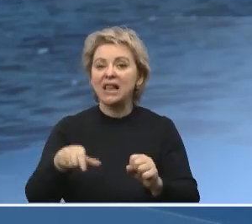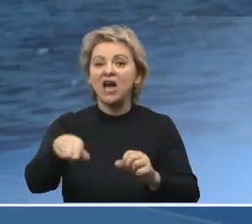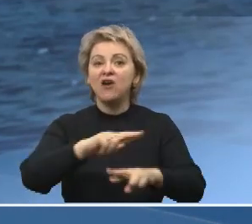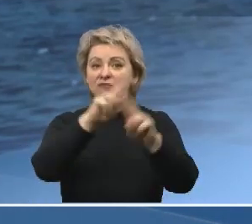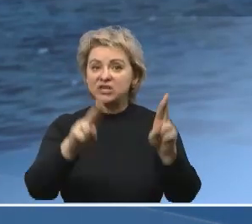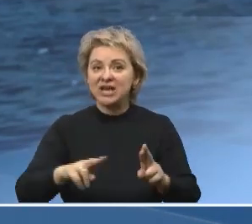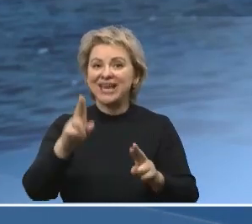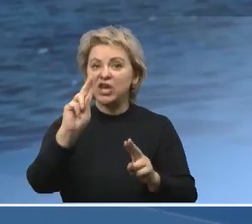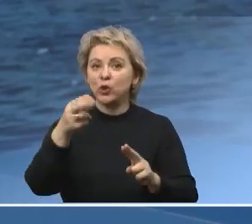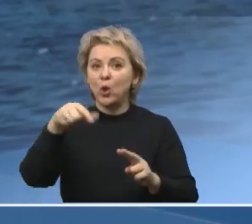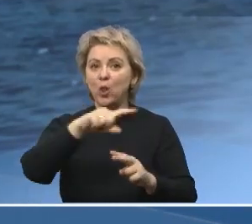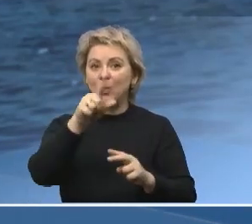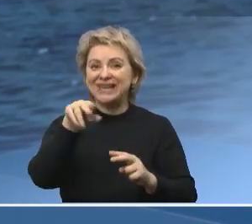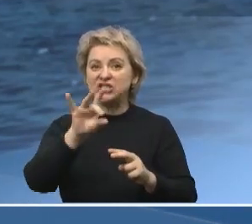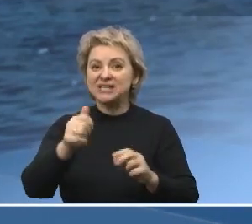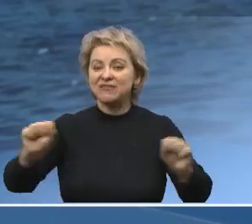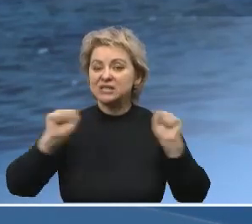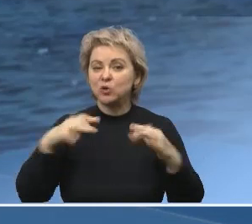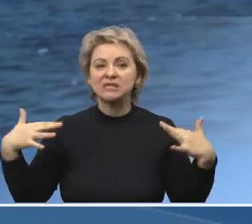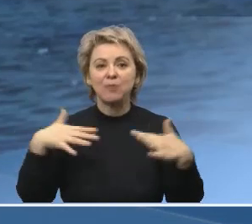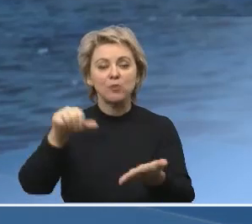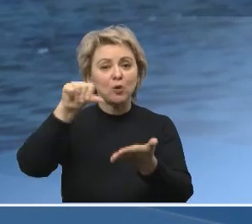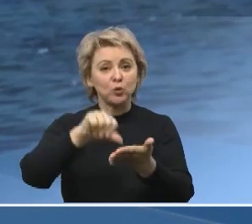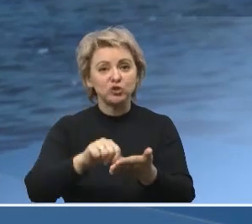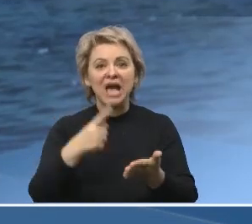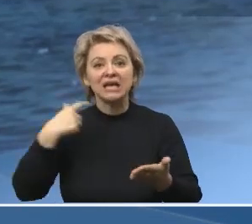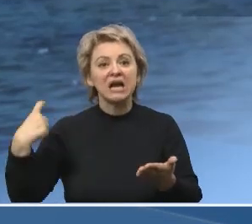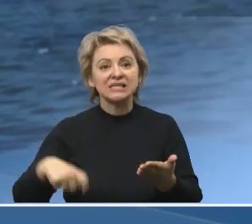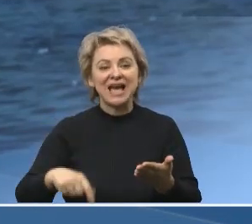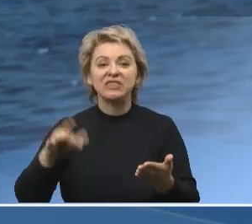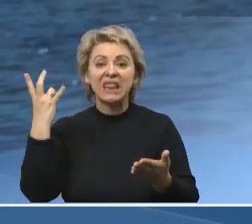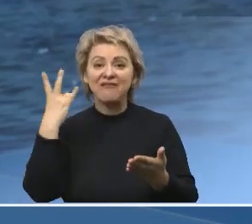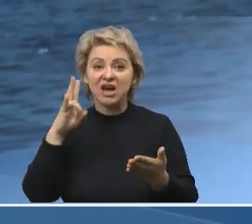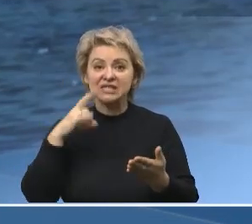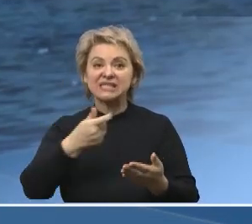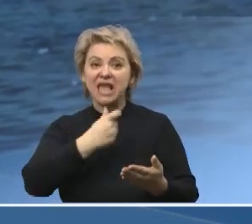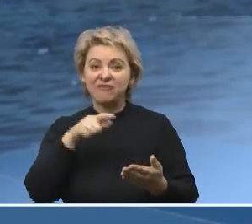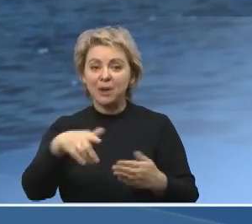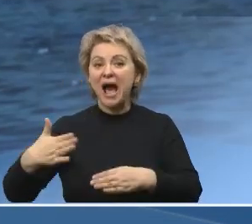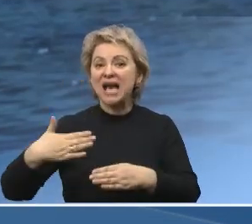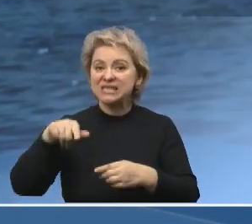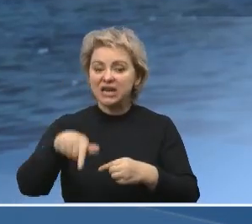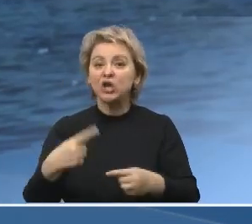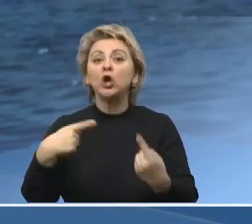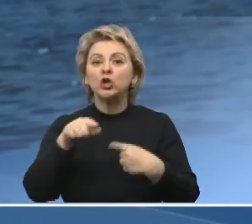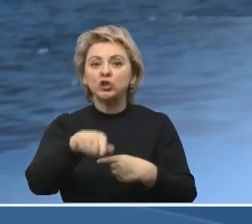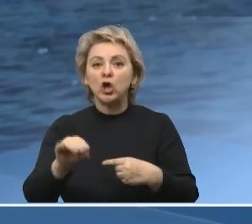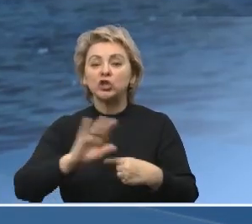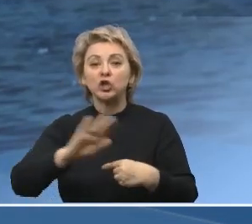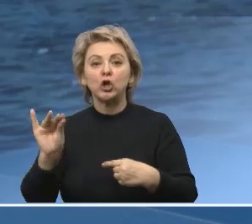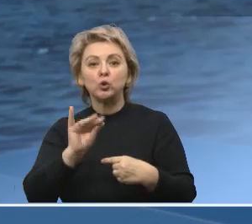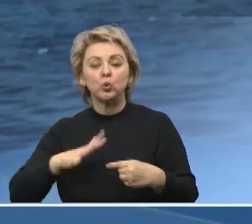Донская федерация кинологического спорта, собрав участников из Краснодара, Новороссийска, Ставрополя, Астрахани и даже